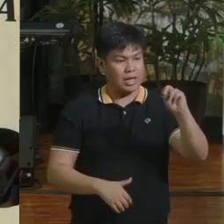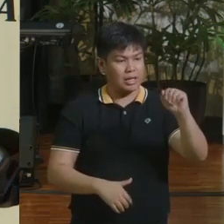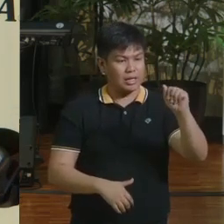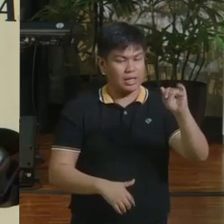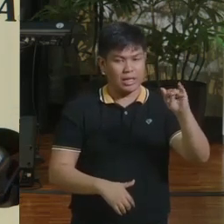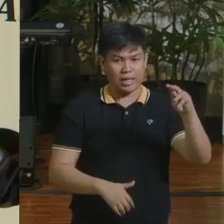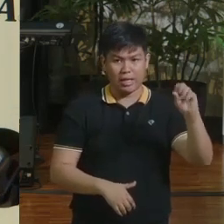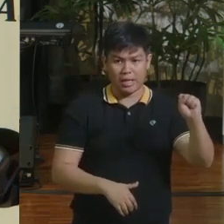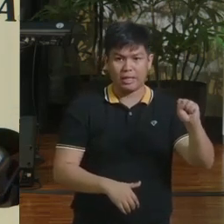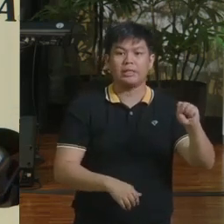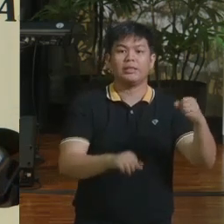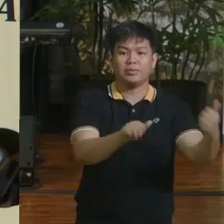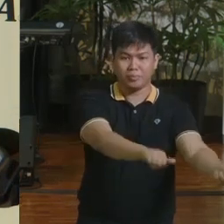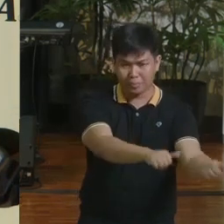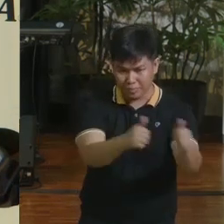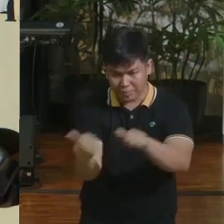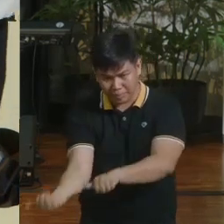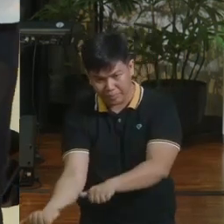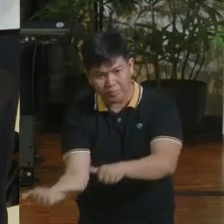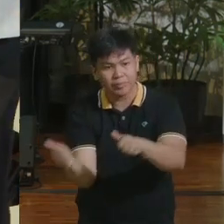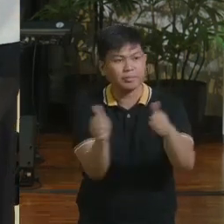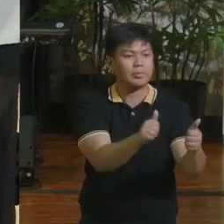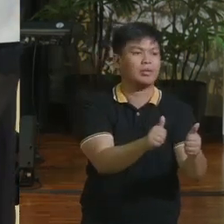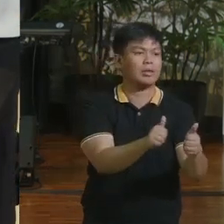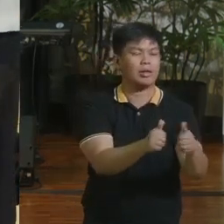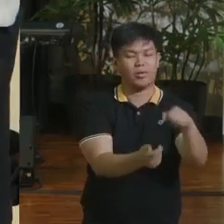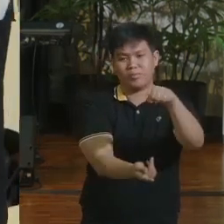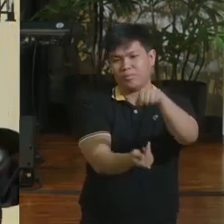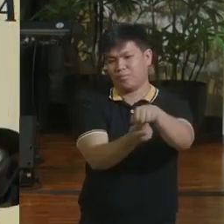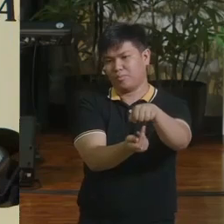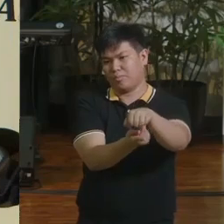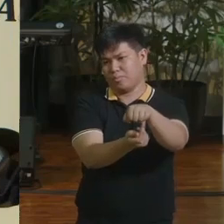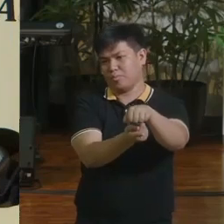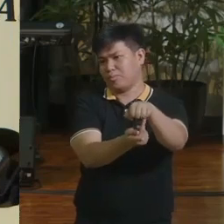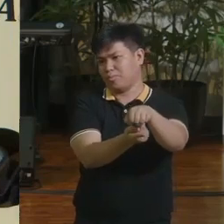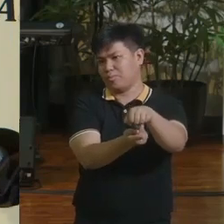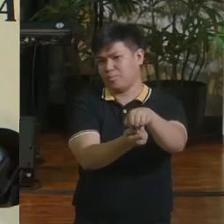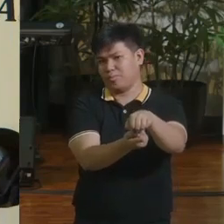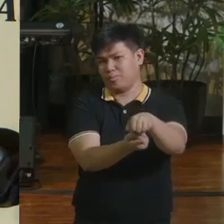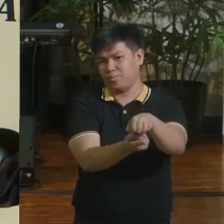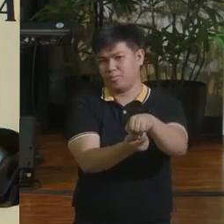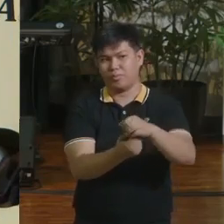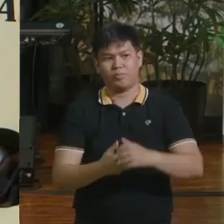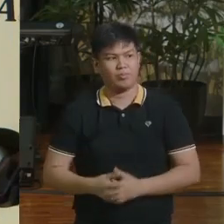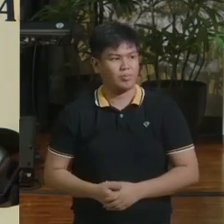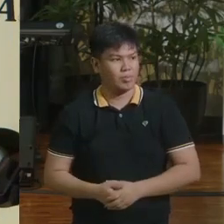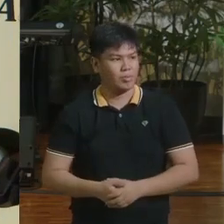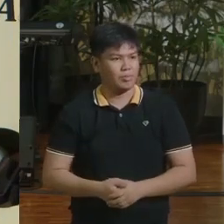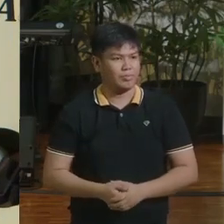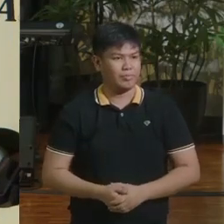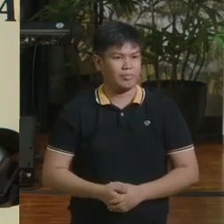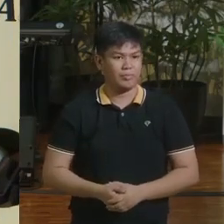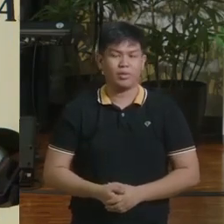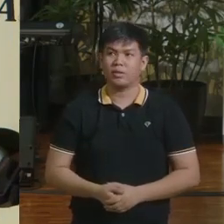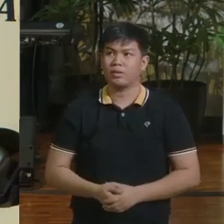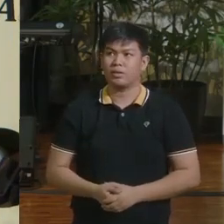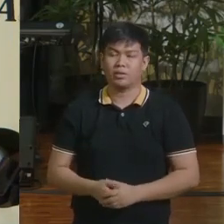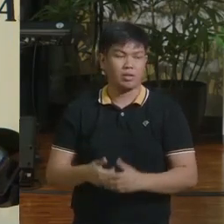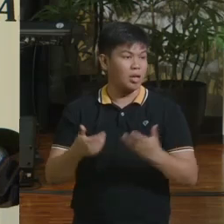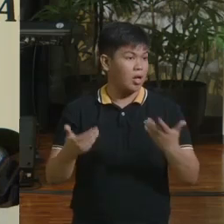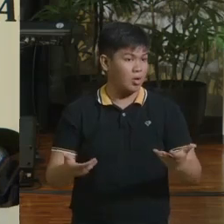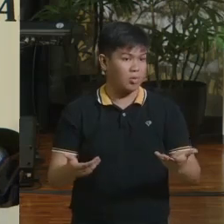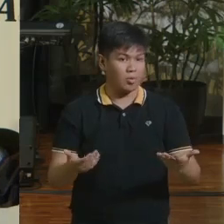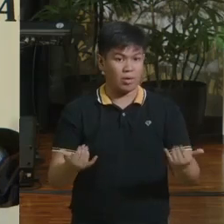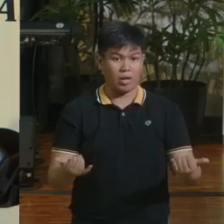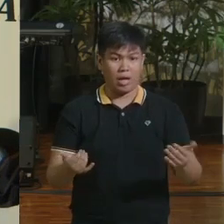galing sa isang lalaking nagngangalang Ananias, na yun lang ang kanyang ginawa sa buong New Testament. Hindi na naulit